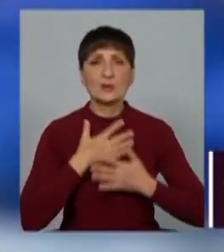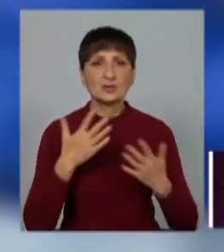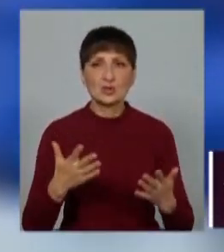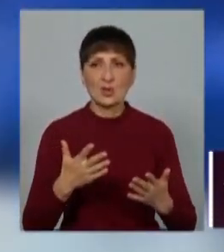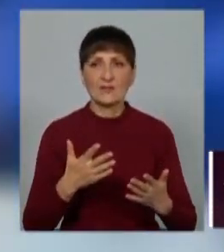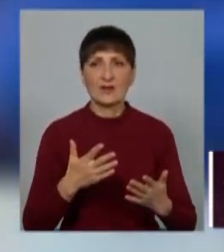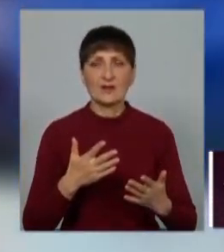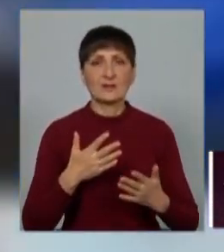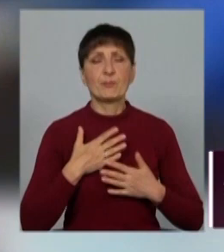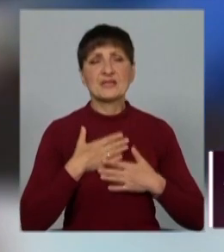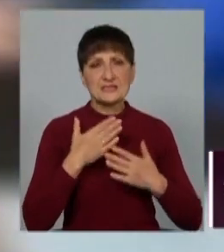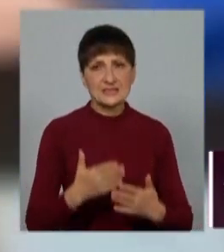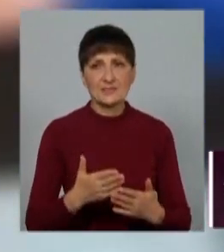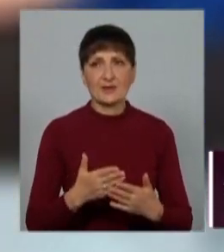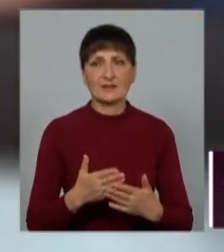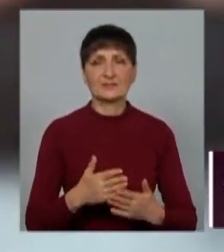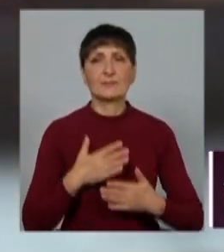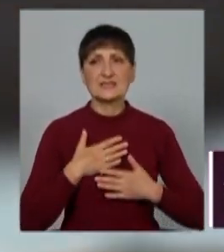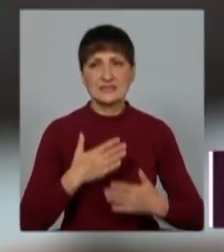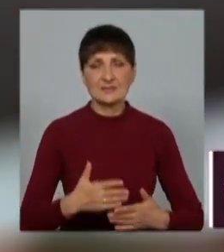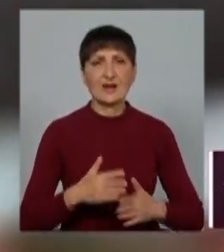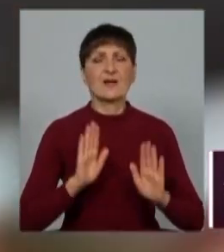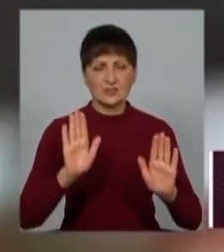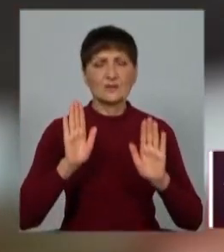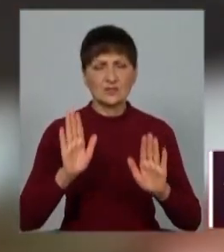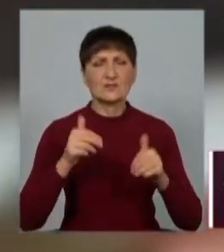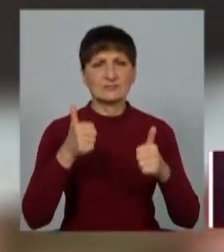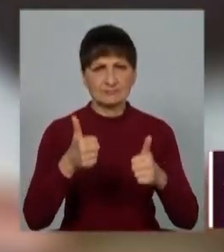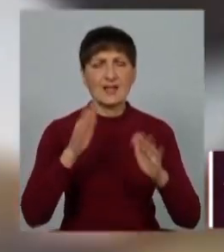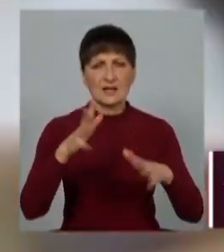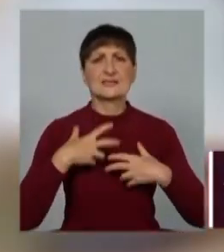спасибо за спасибо все бабуля дай бог вам здоровья